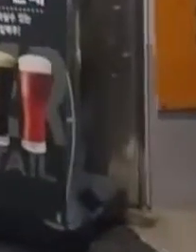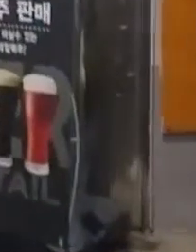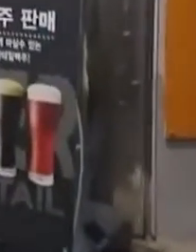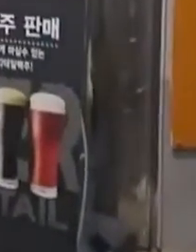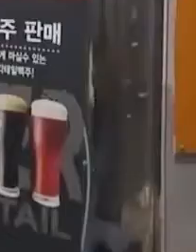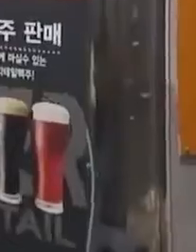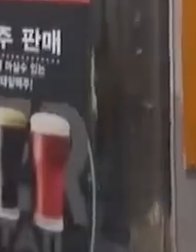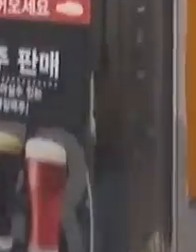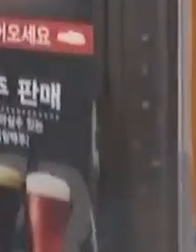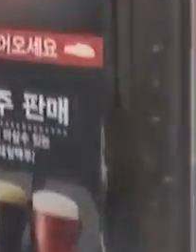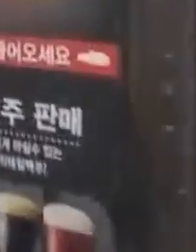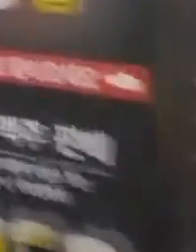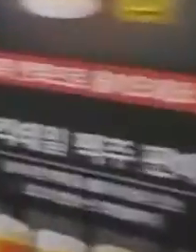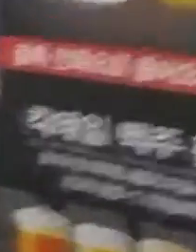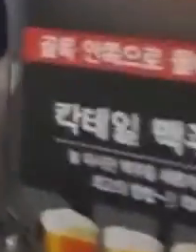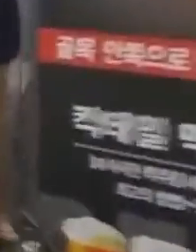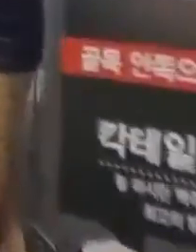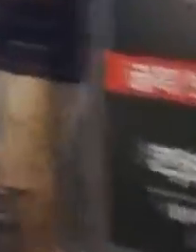냄새 날 것 같아.